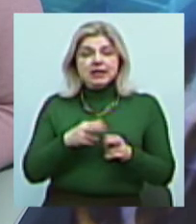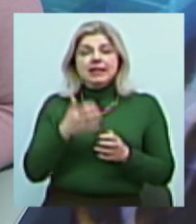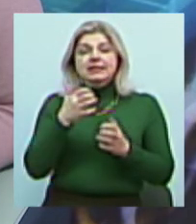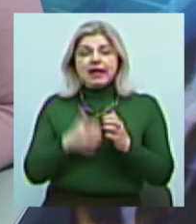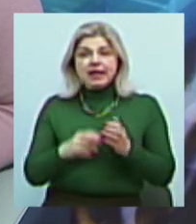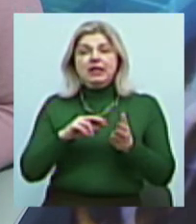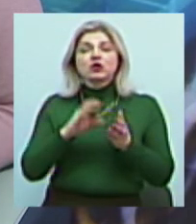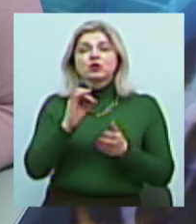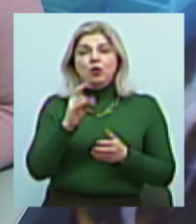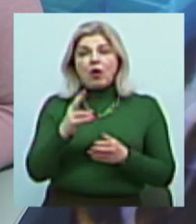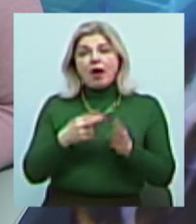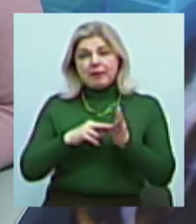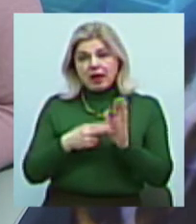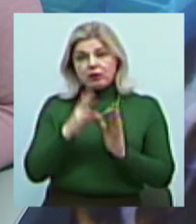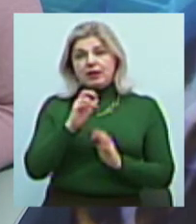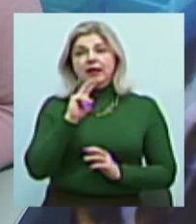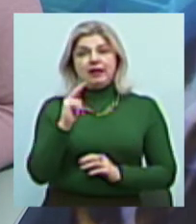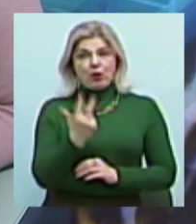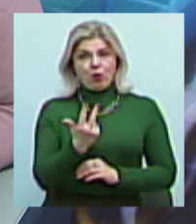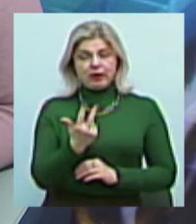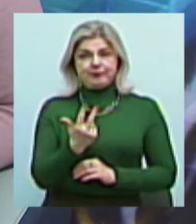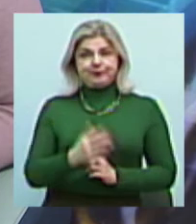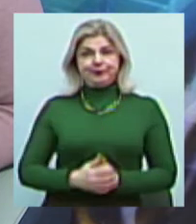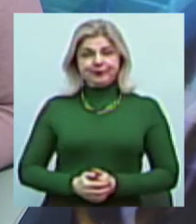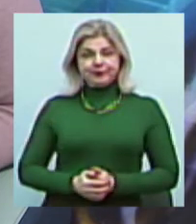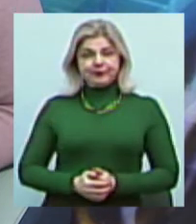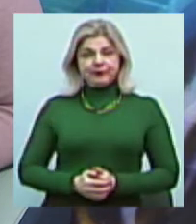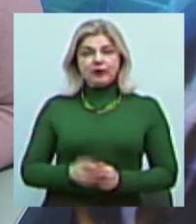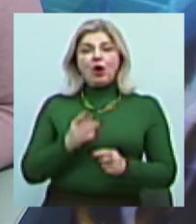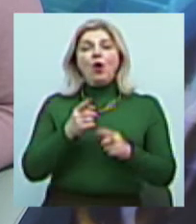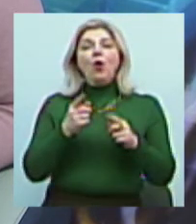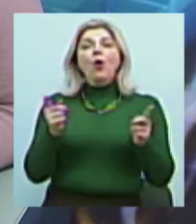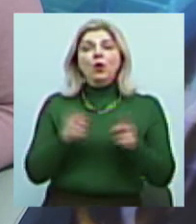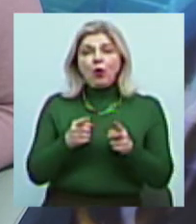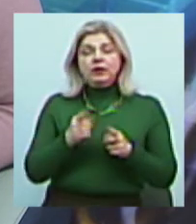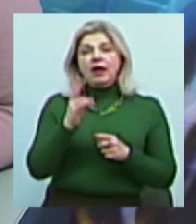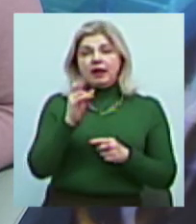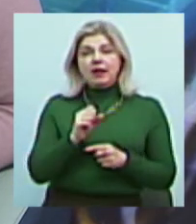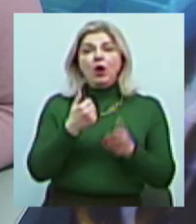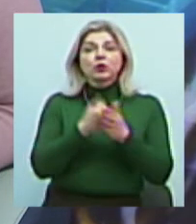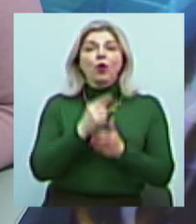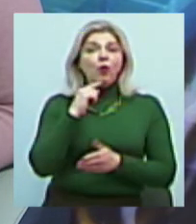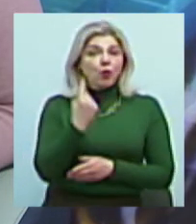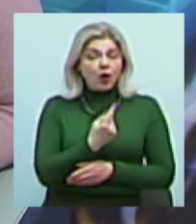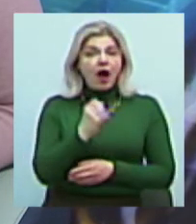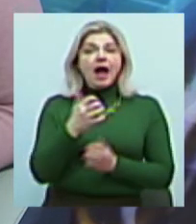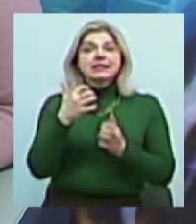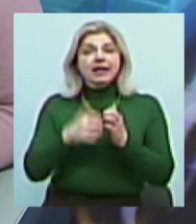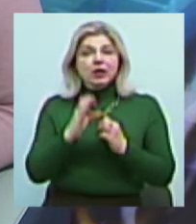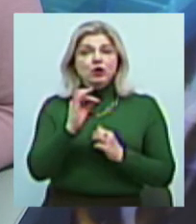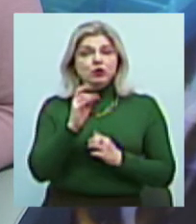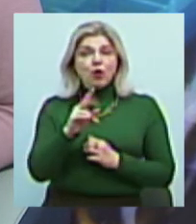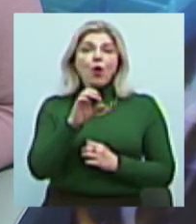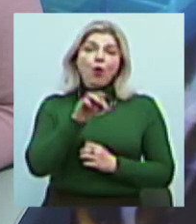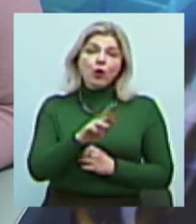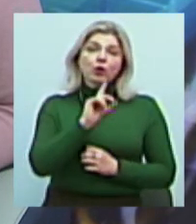планування, це планується на 3 роки. Тобто це не, ну, короткостроково, це в нас до року планується, а середньострокове це від року